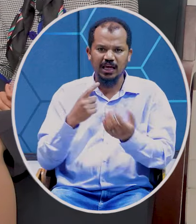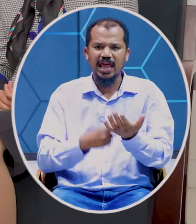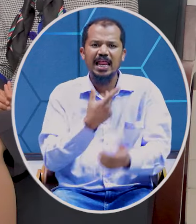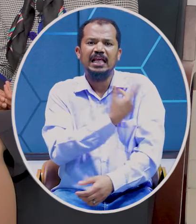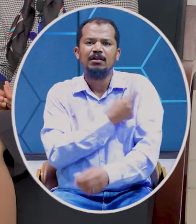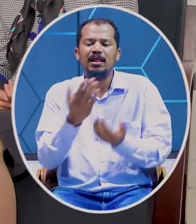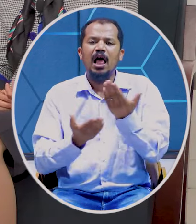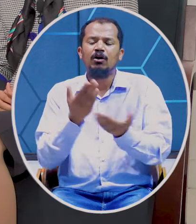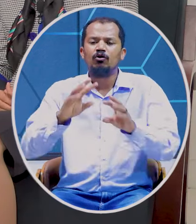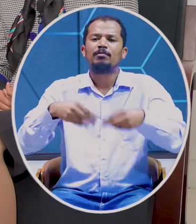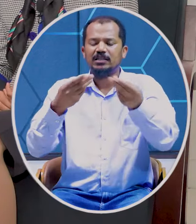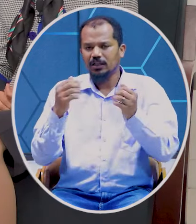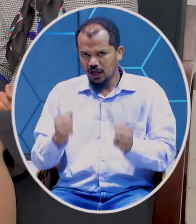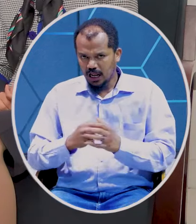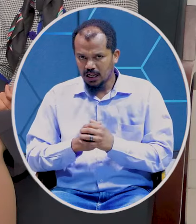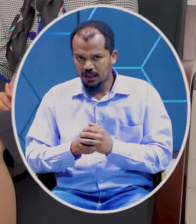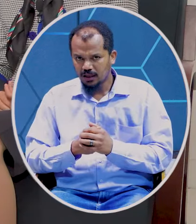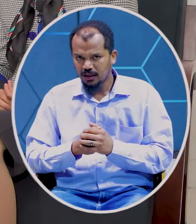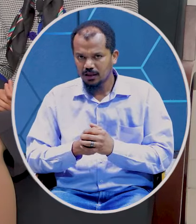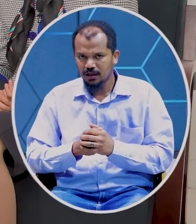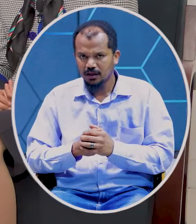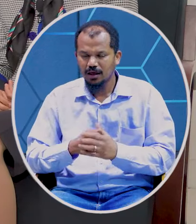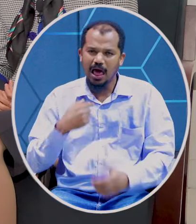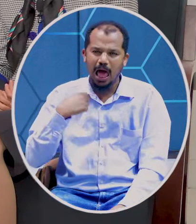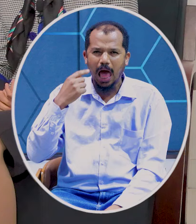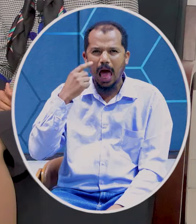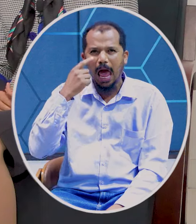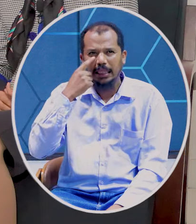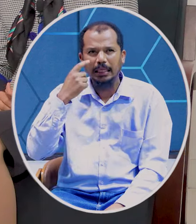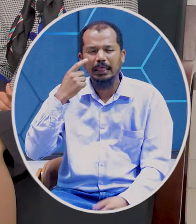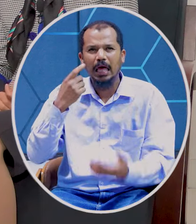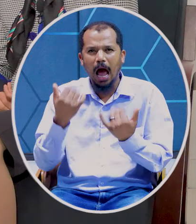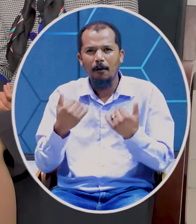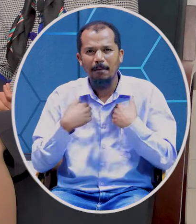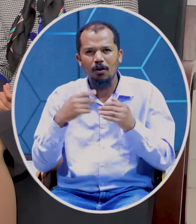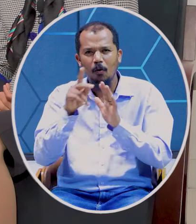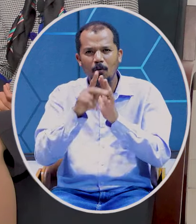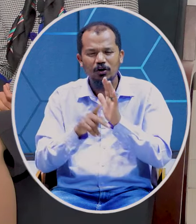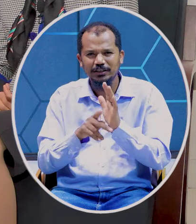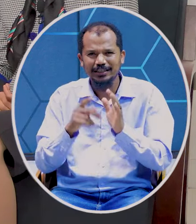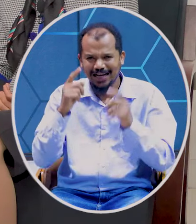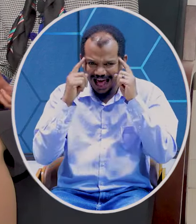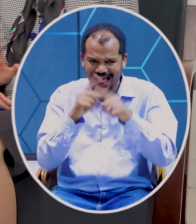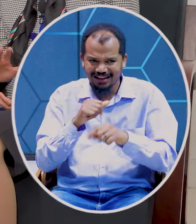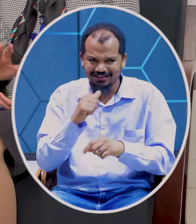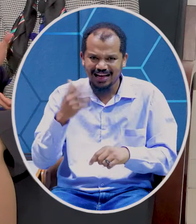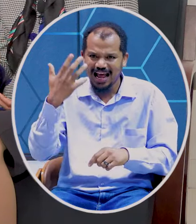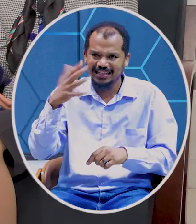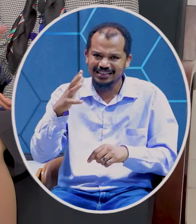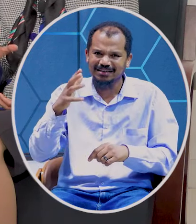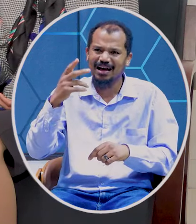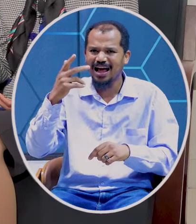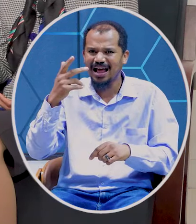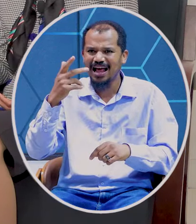ተማሪዎች ይህንን የክትባት አገልግሎት መስጠት ይቻላል? አይ ቲንክ አሁን ባለው ፖሊሲ ምናልባት ካልተሳሳትኩኝ እስከ